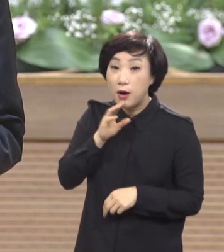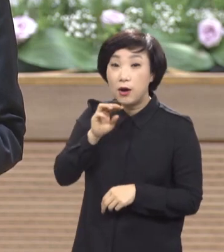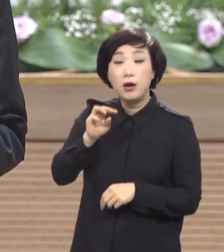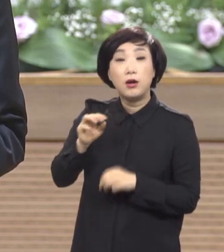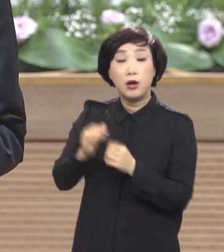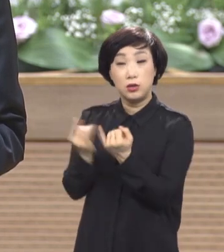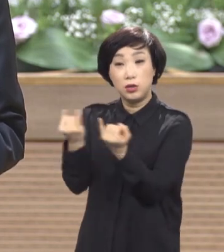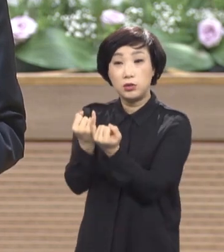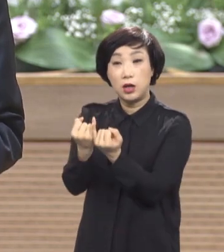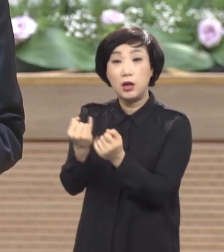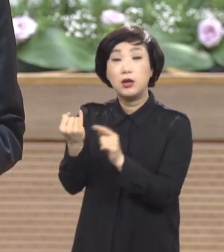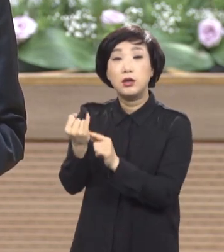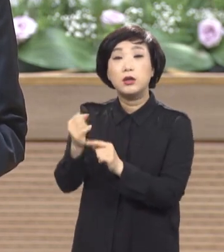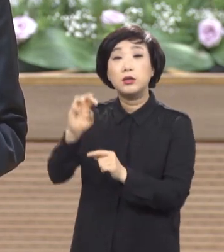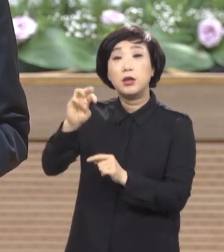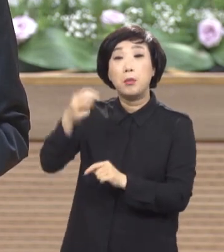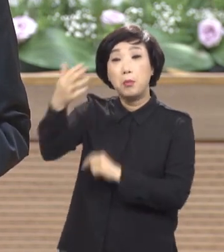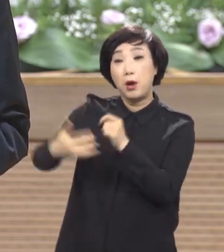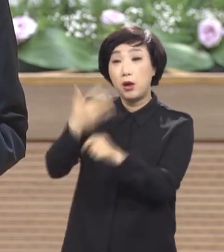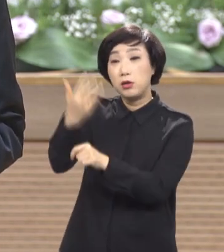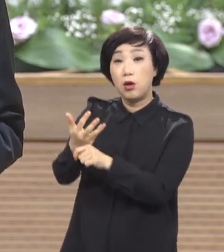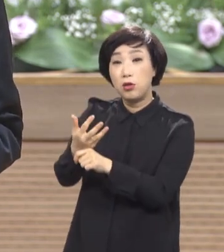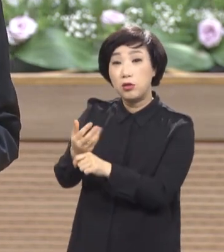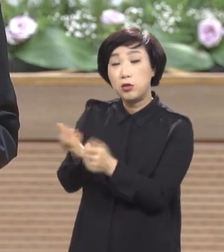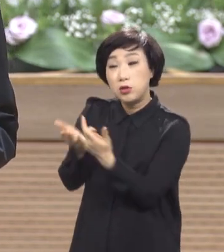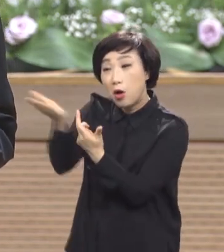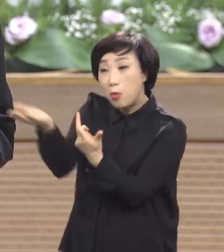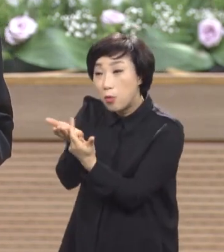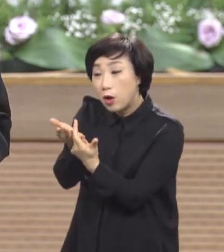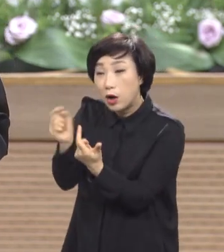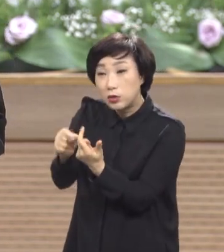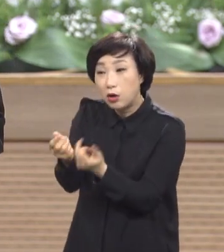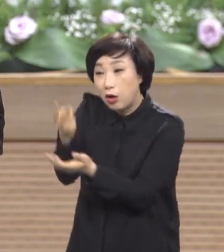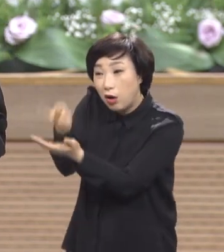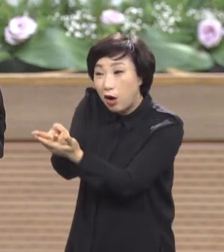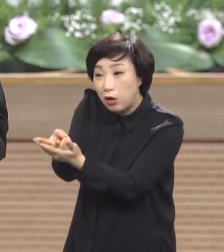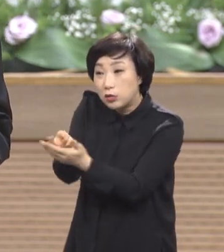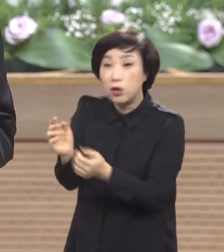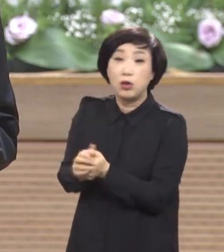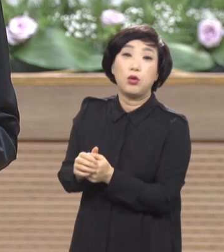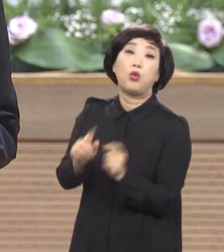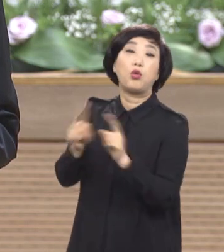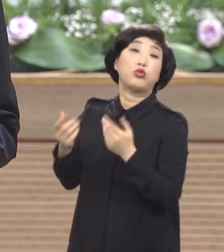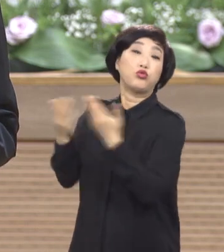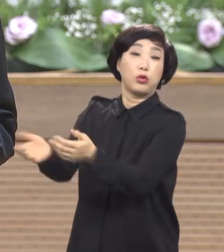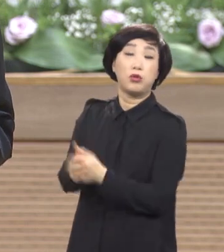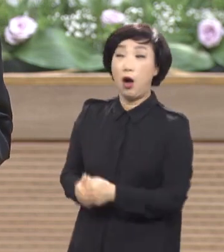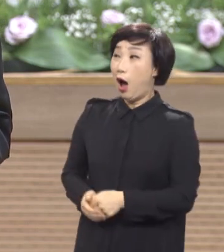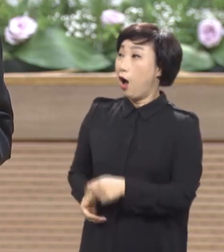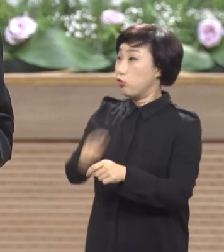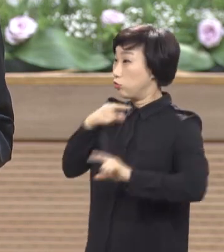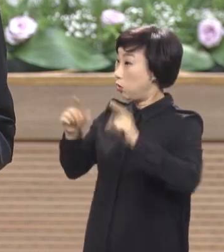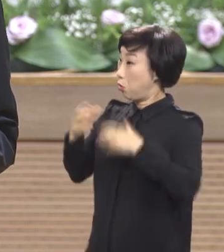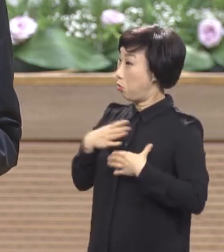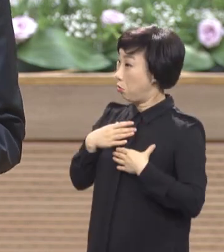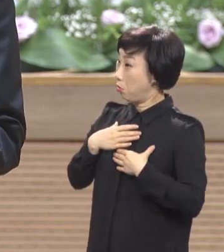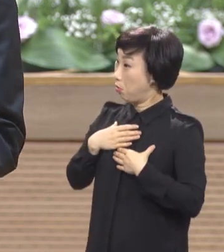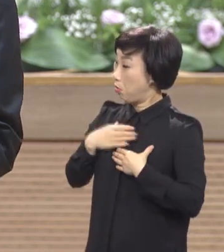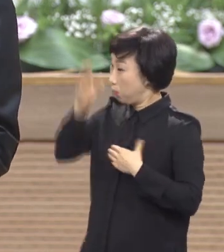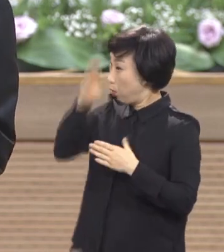있는데도 일어나서 걸어갔는데 그것도 주일날 고쳤다고 시비 주일날 고치아요